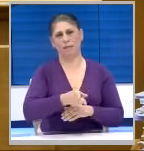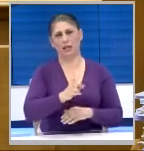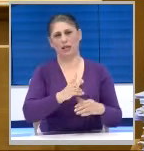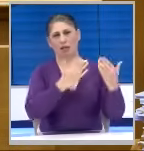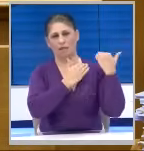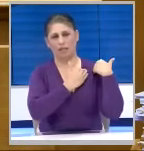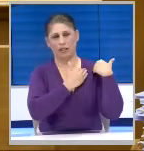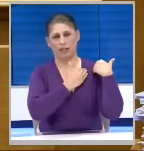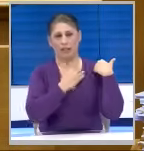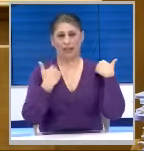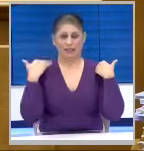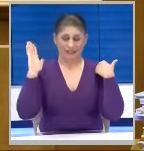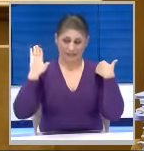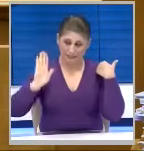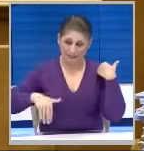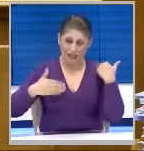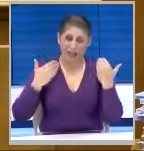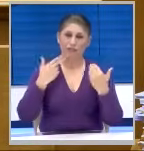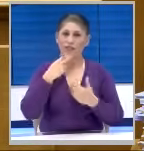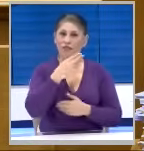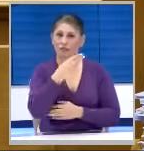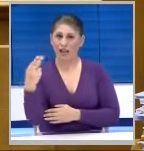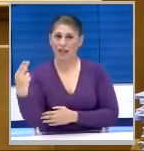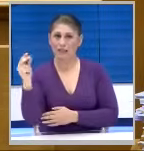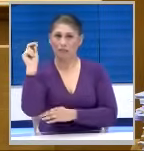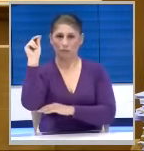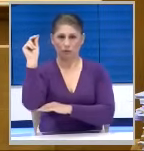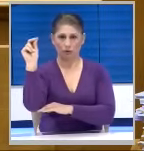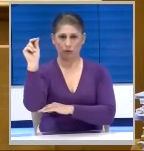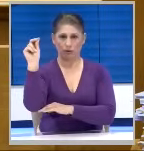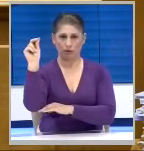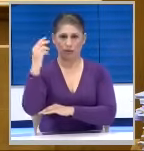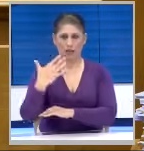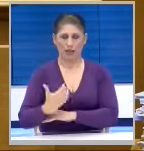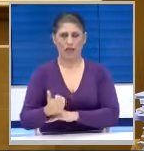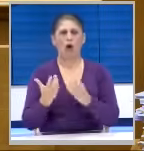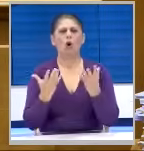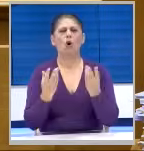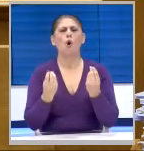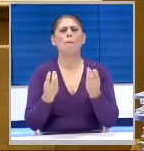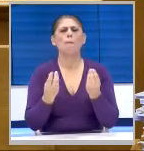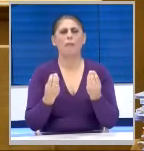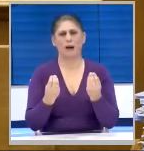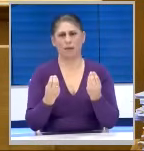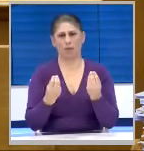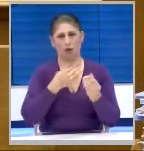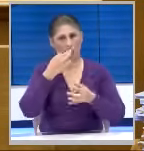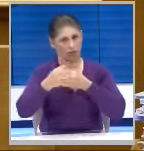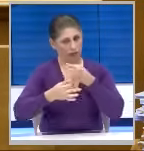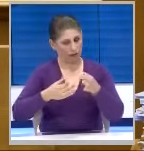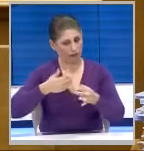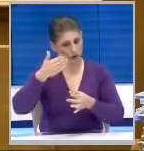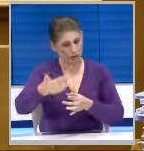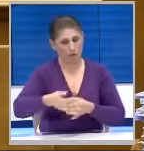τελευταία μου λοιπόν φράση και υπόσχεση έχω ακόμα πάρα πολλά και θα τα πω σε επόμενη